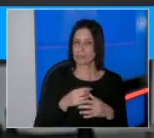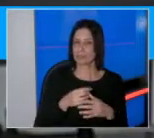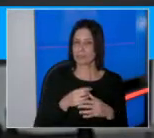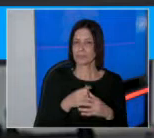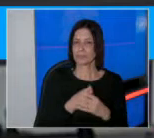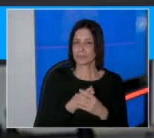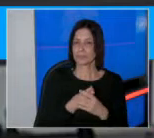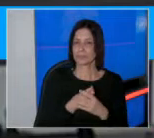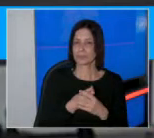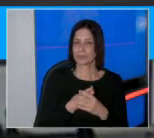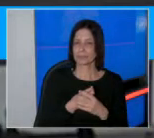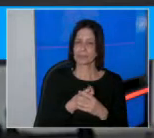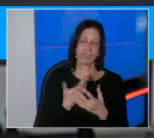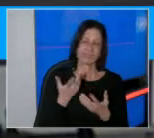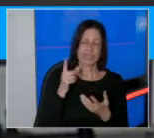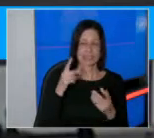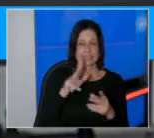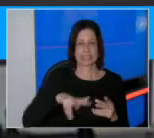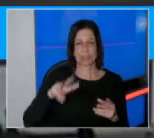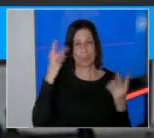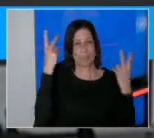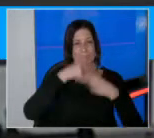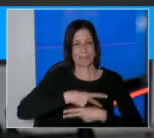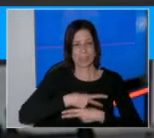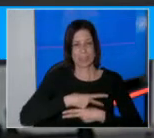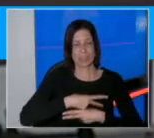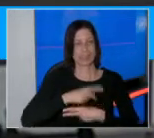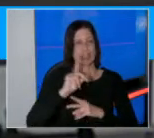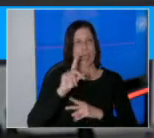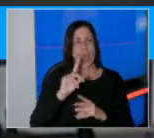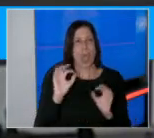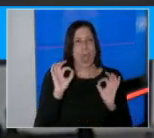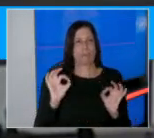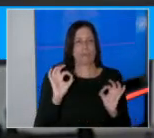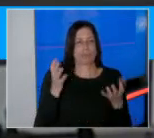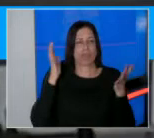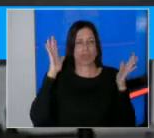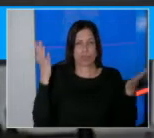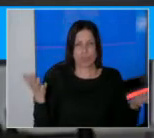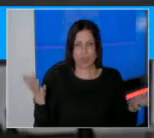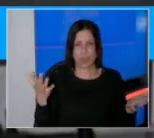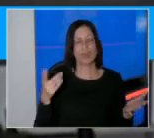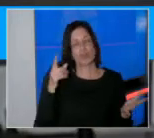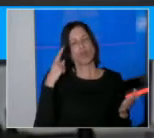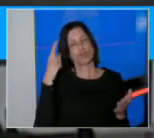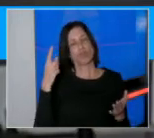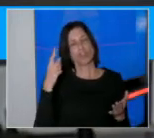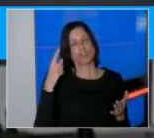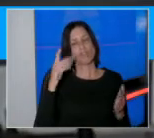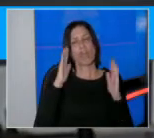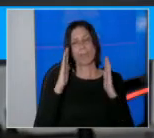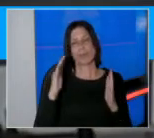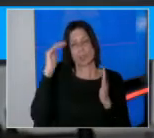ככל שהציבור מבין שלא כצעקתה, אז אני חושב שרמת האמון